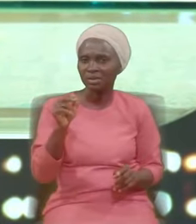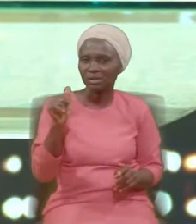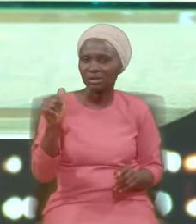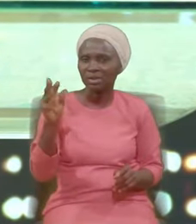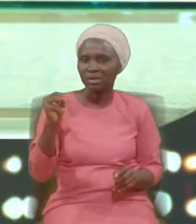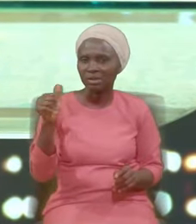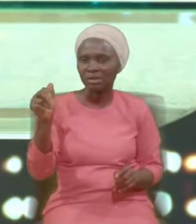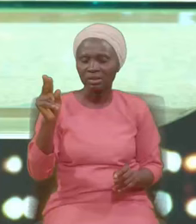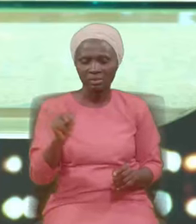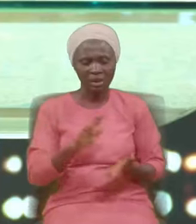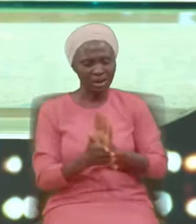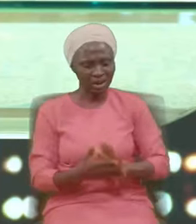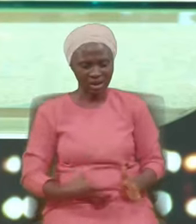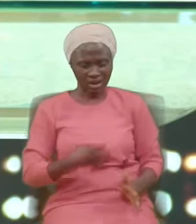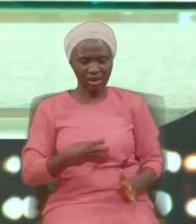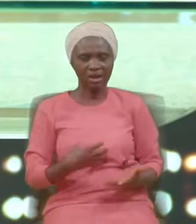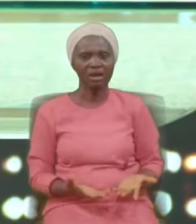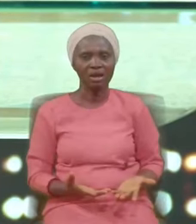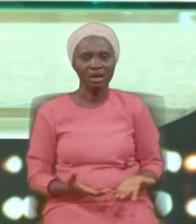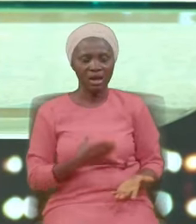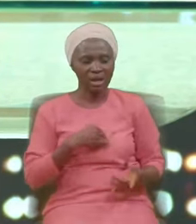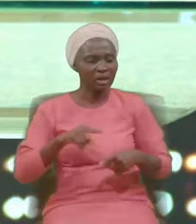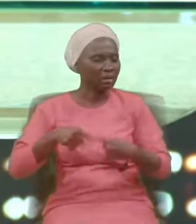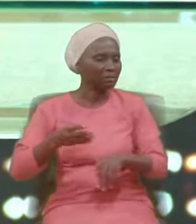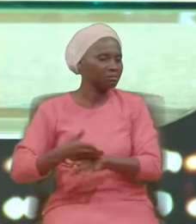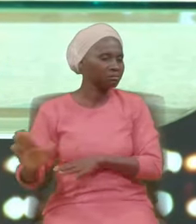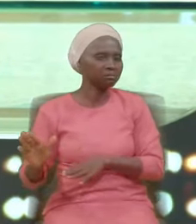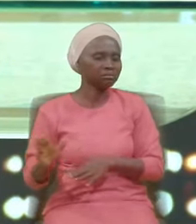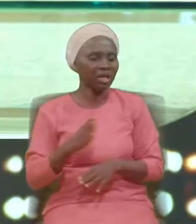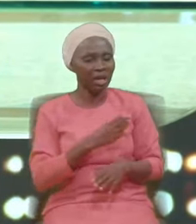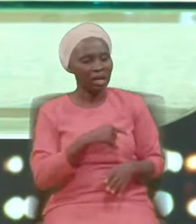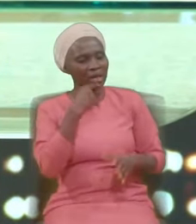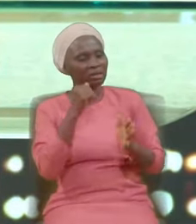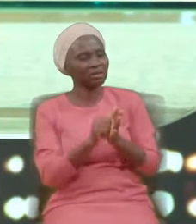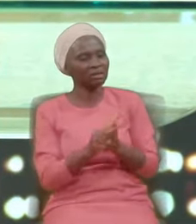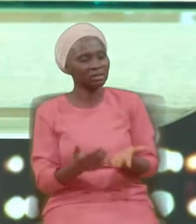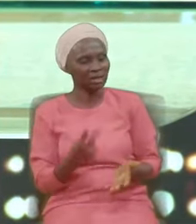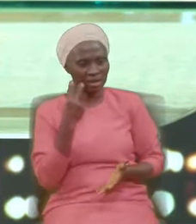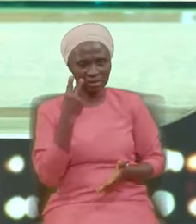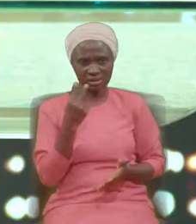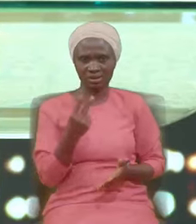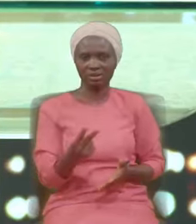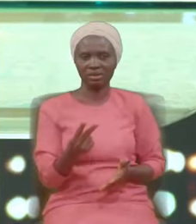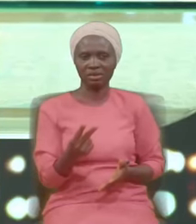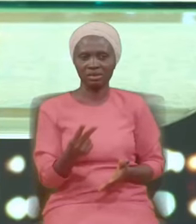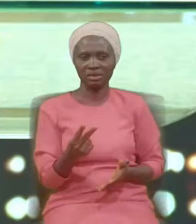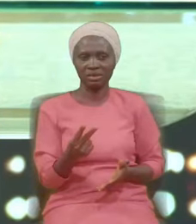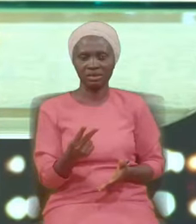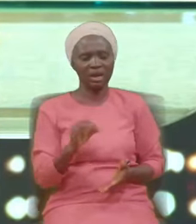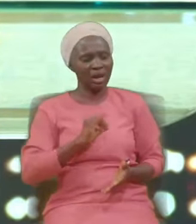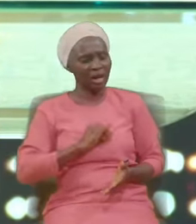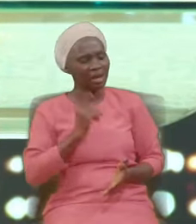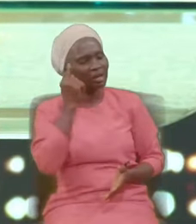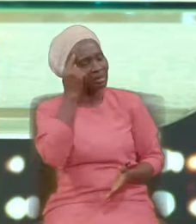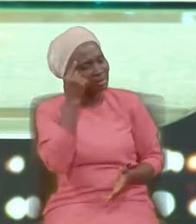Naaman fut irrité. Il s'est fâché. Il s'en alla en disant, « Voici,